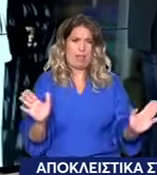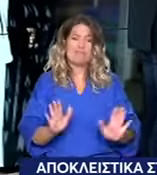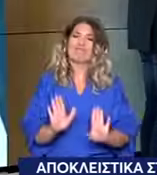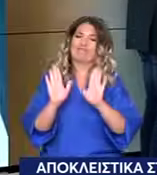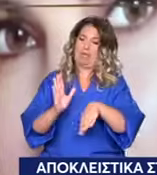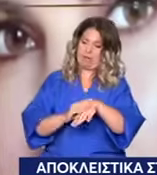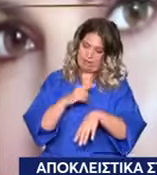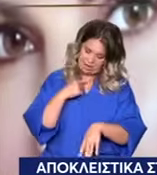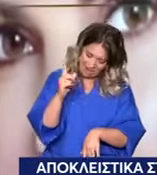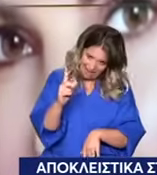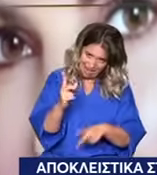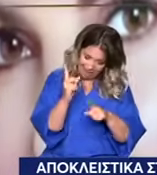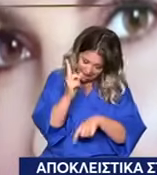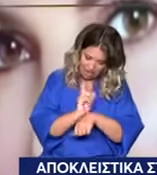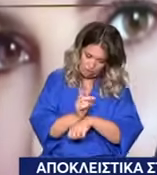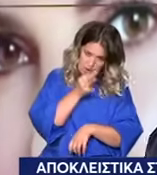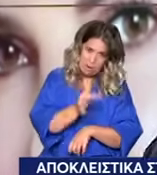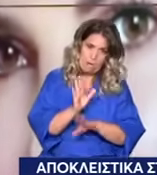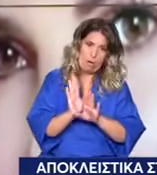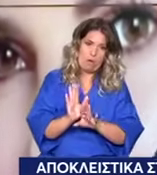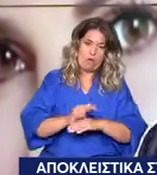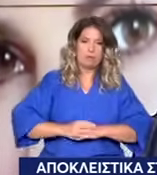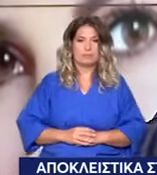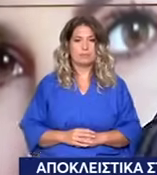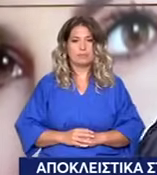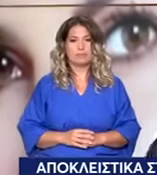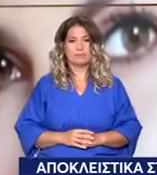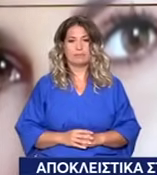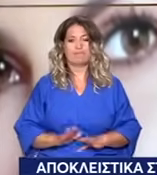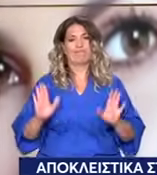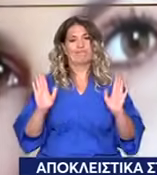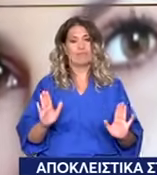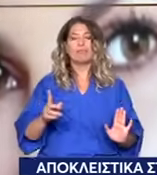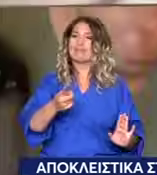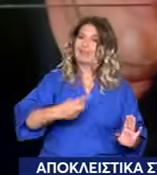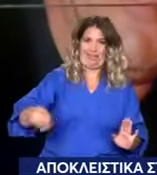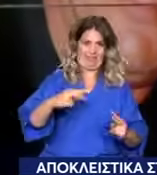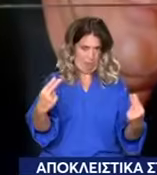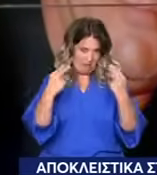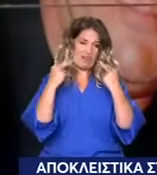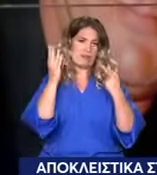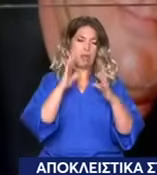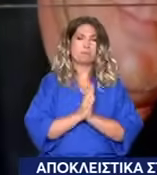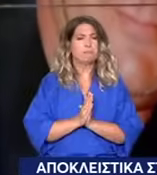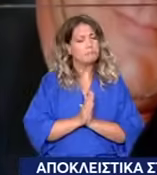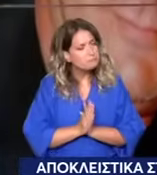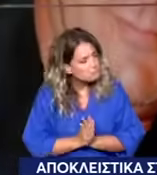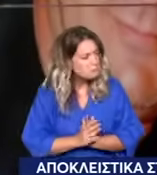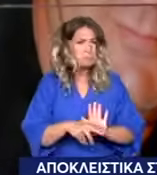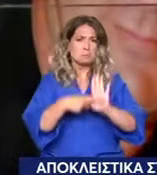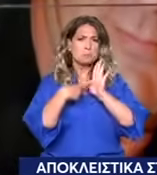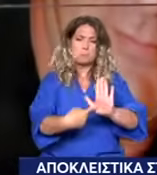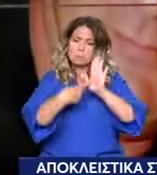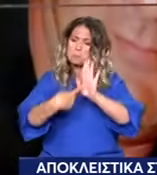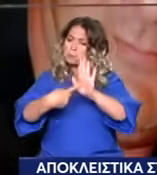επιτρέπετε ένα λεπτό. Για να πάμε to the point, γιατί μας ακούνε πάρα πολλοί συμπολίτες μας. Ωραία όλα αυτά. Αυτά